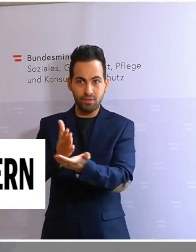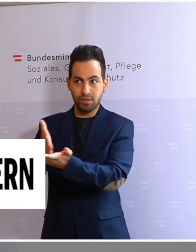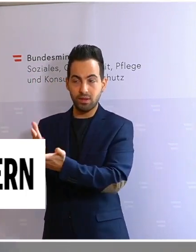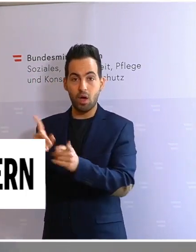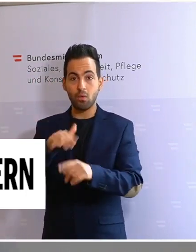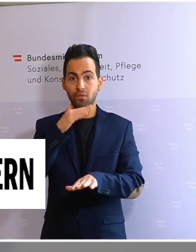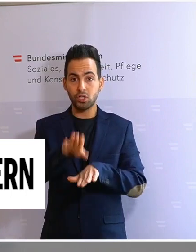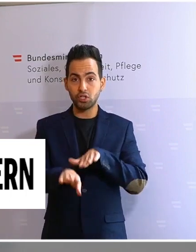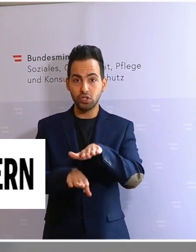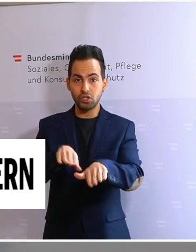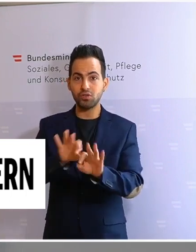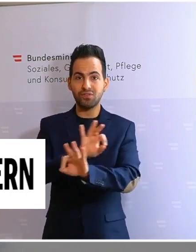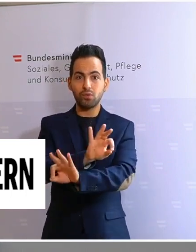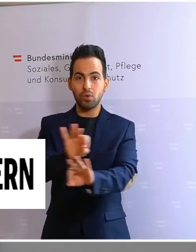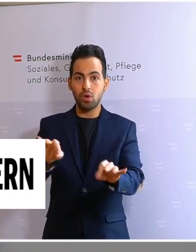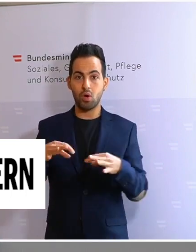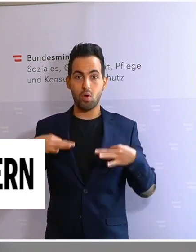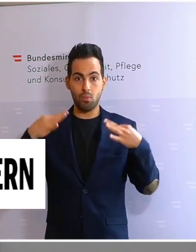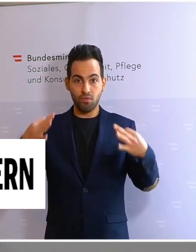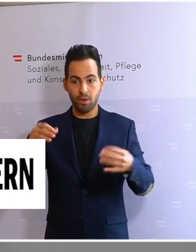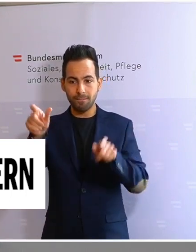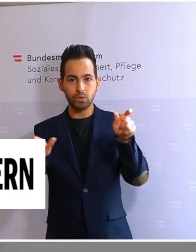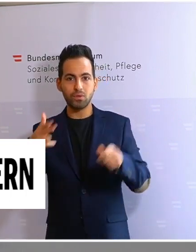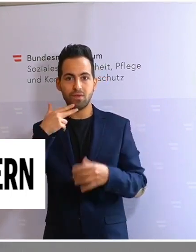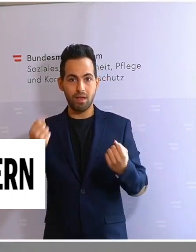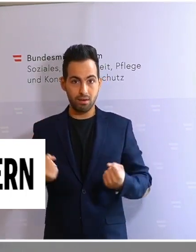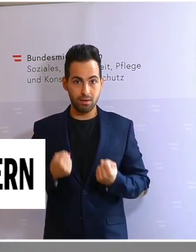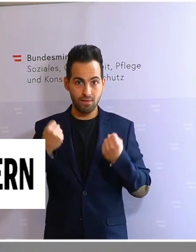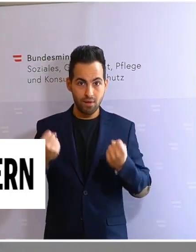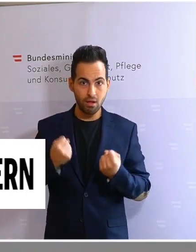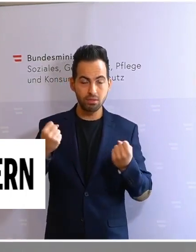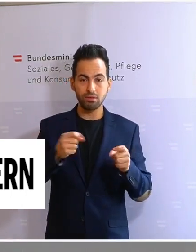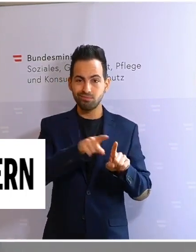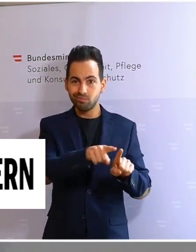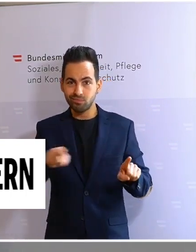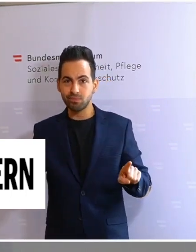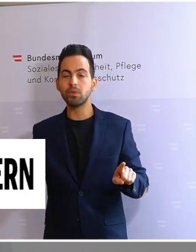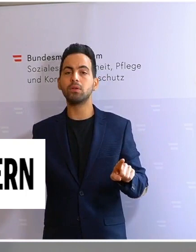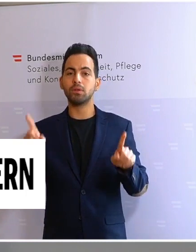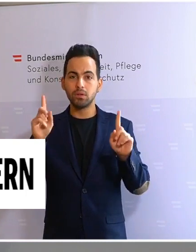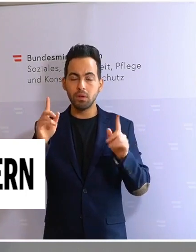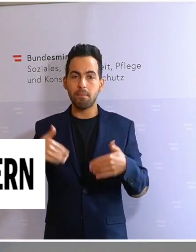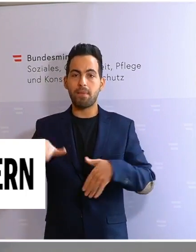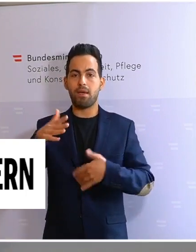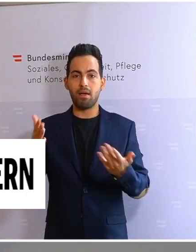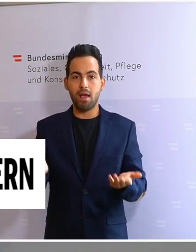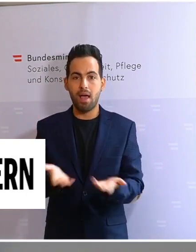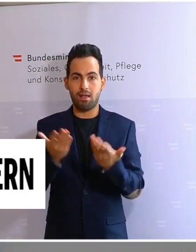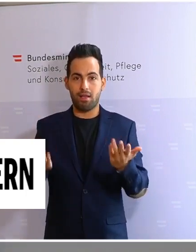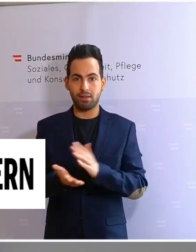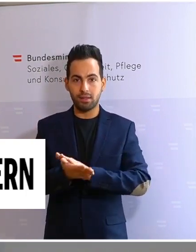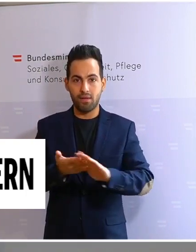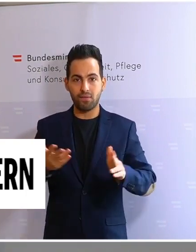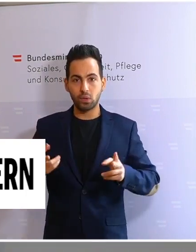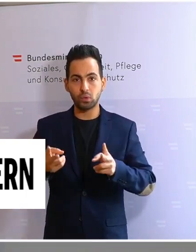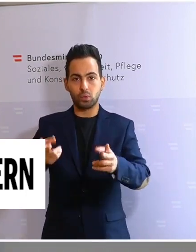den Opfern, den Betroffenen von Gewalt es leichter machen sollen, sich an die Polizei zu wenden, zu ihrem Recht zu